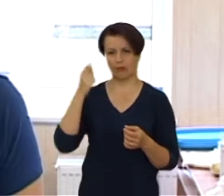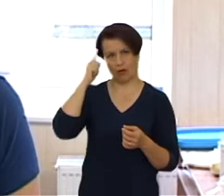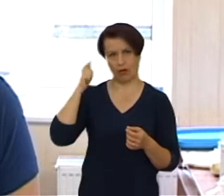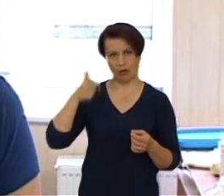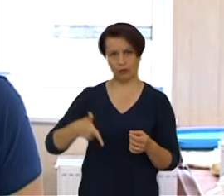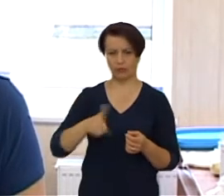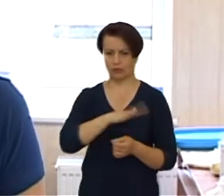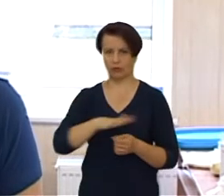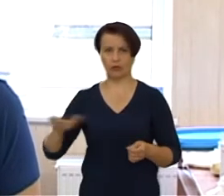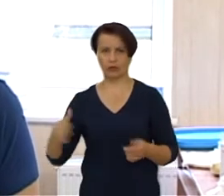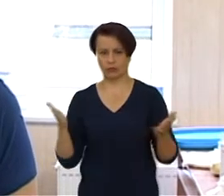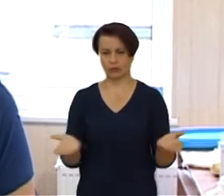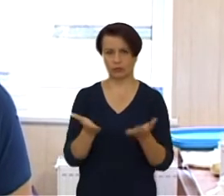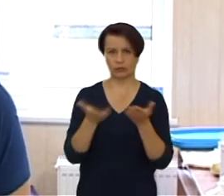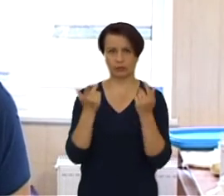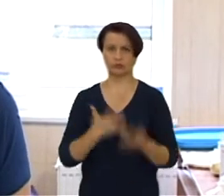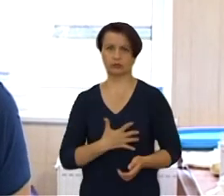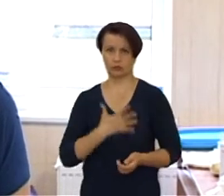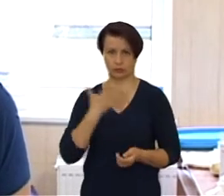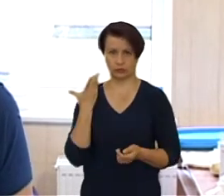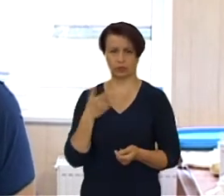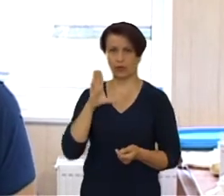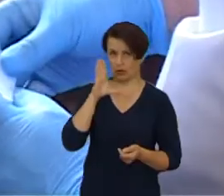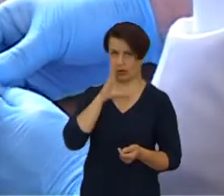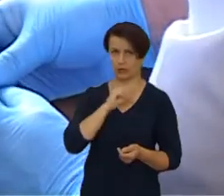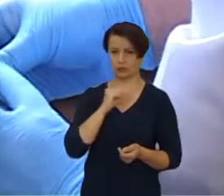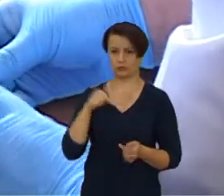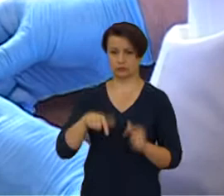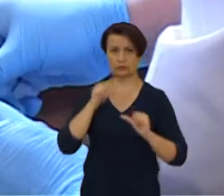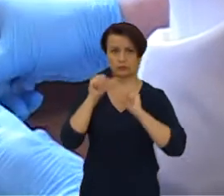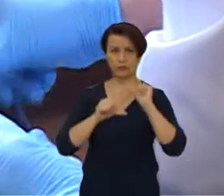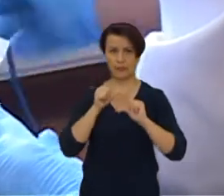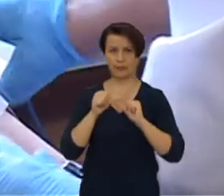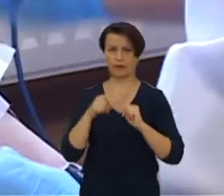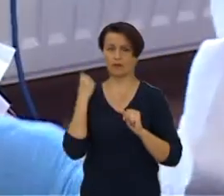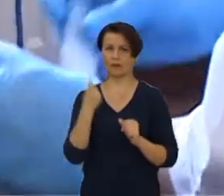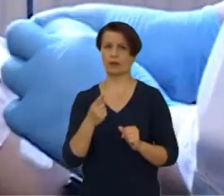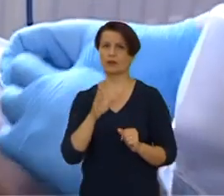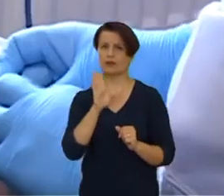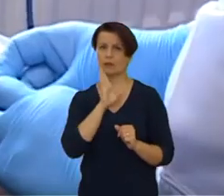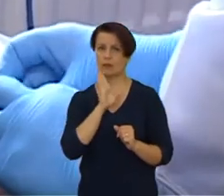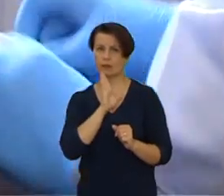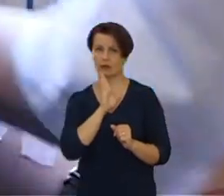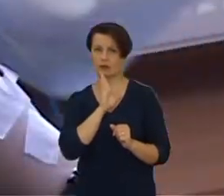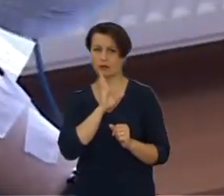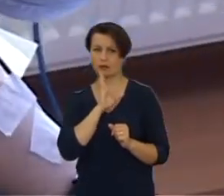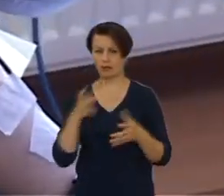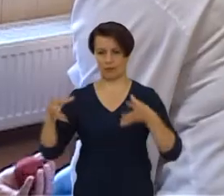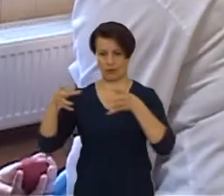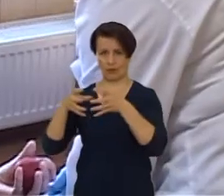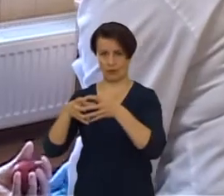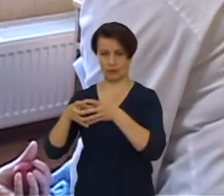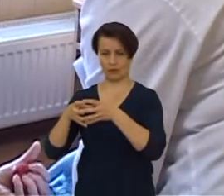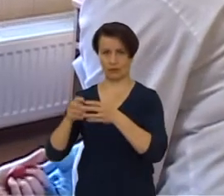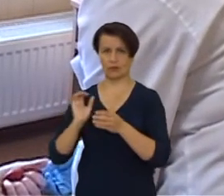kada buvo pinigėliai skiriami gabių vaikų ugdymui. Džiaugiamės, kad pavyko šiais metais